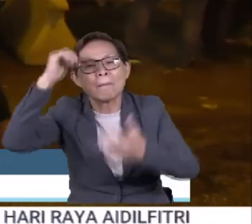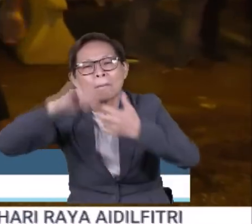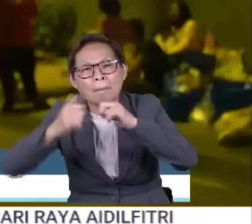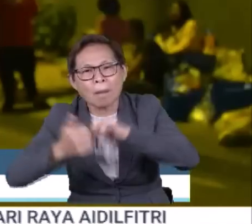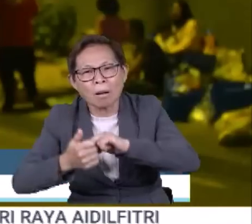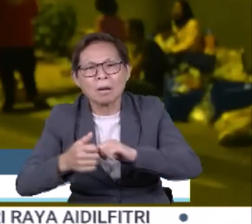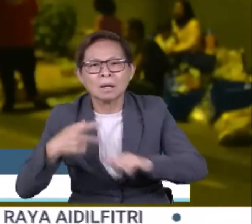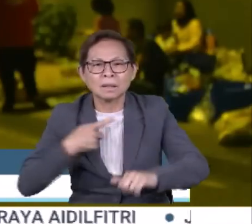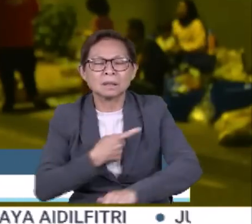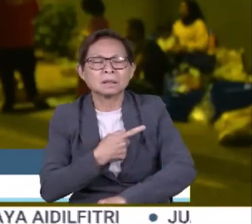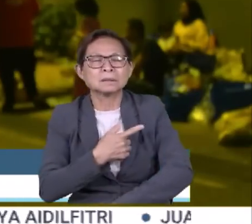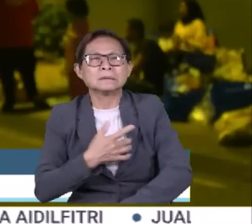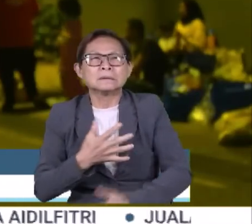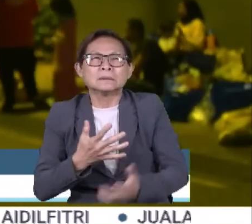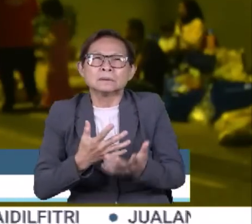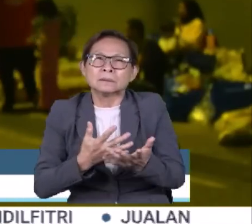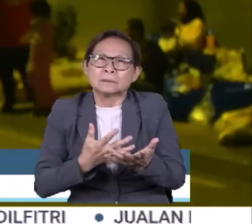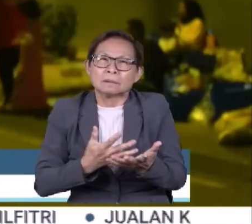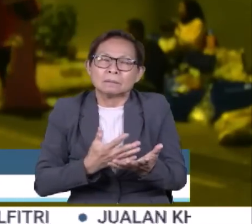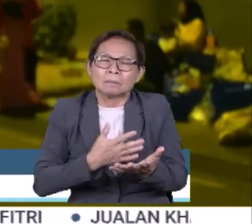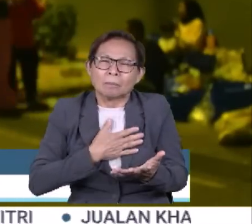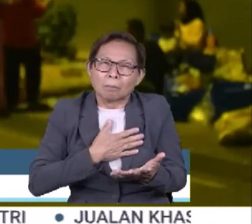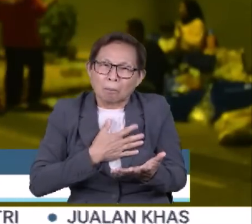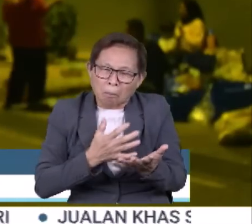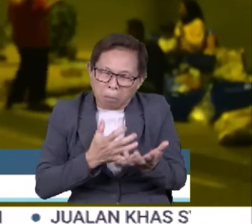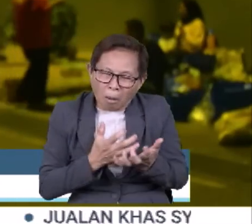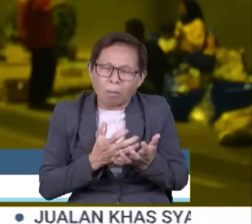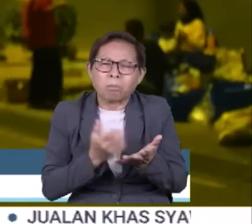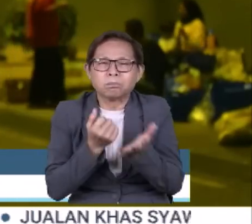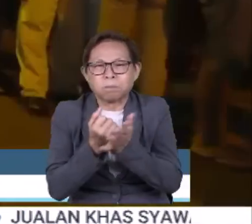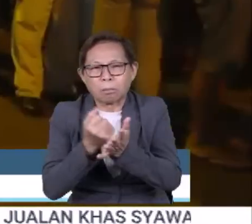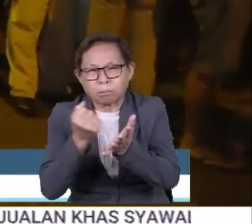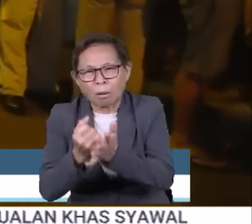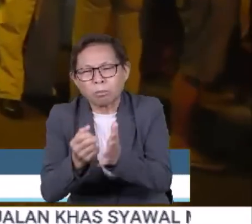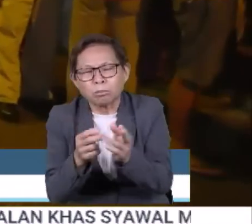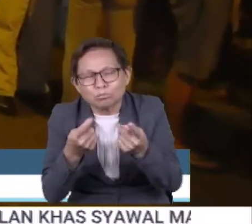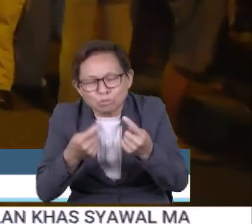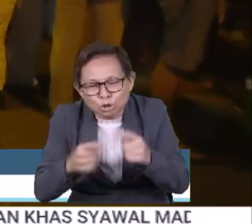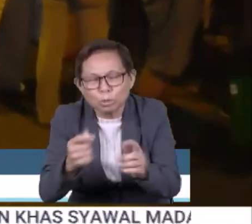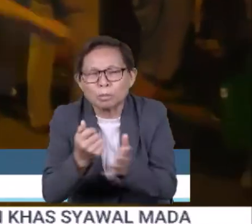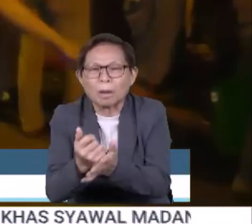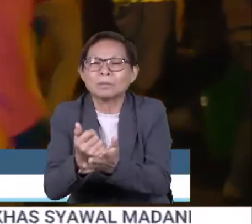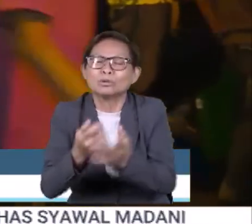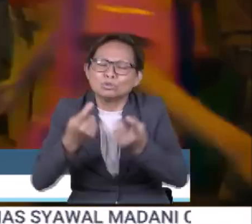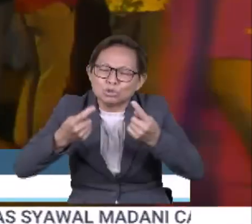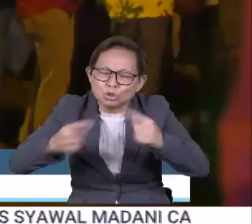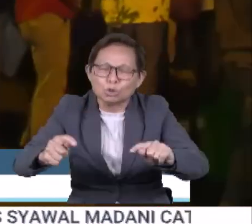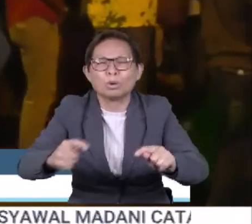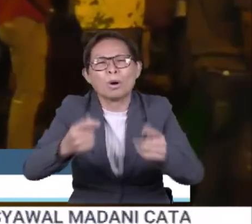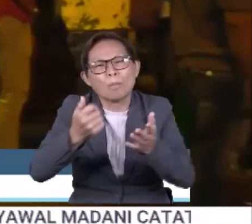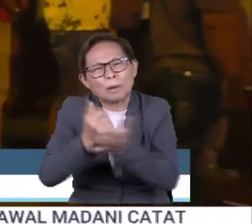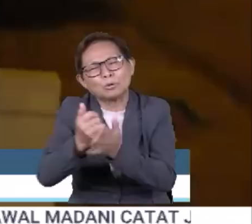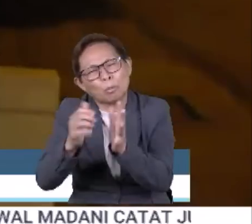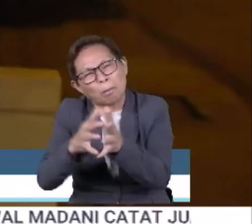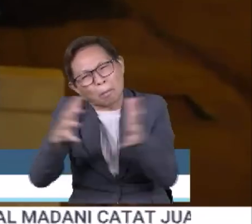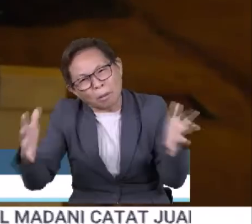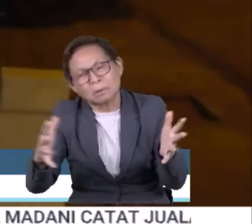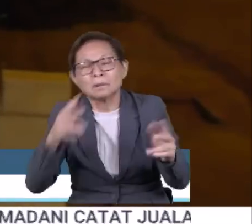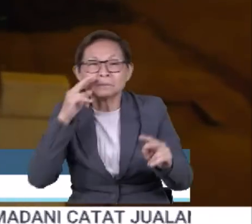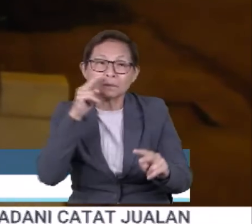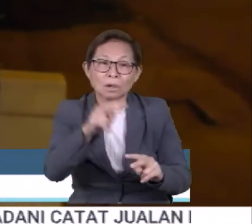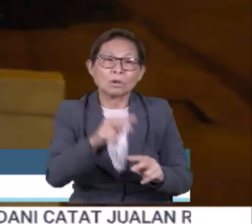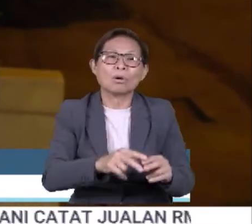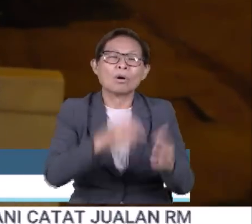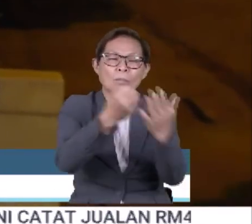rasa terpanggil untuk berusaha membantu. Semampu yang abang boleh bantulah. So kalau tengok kepada